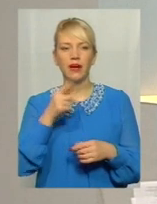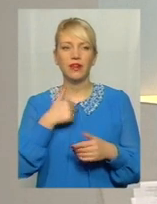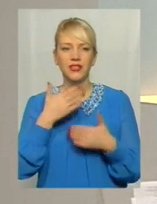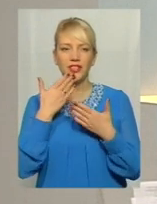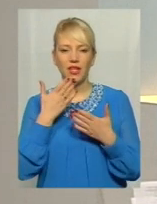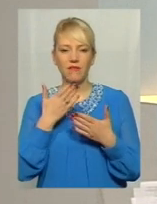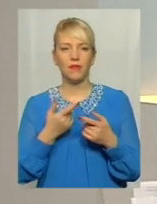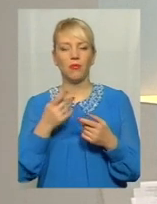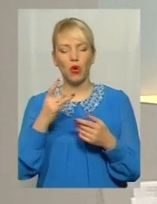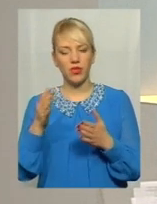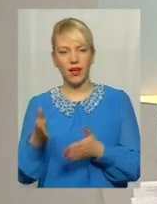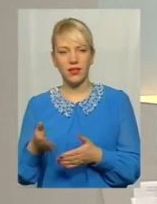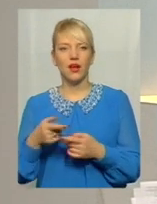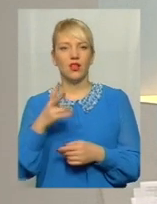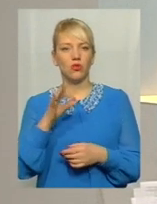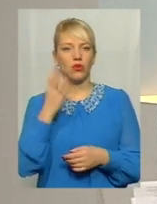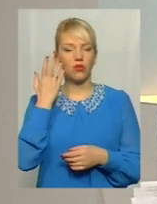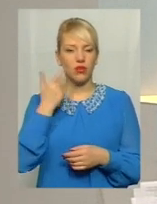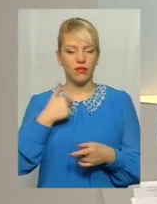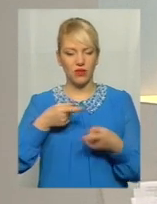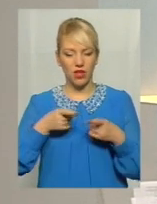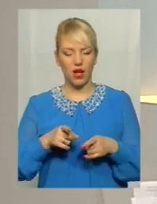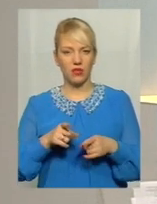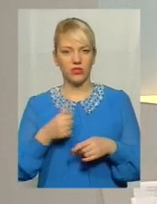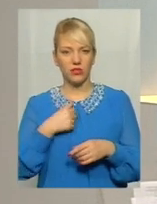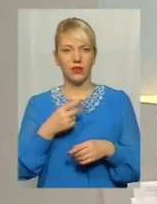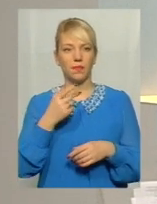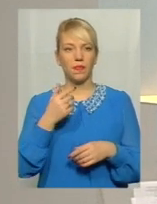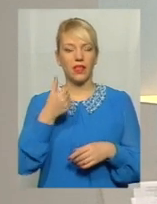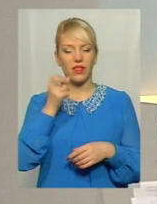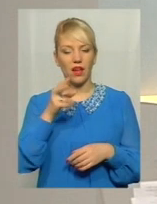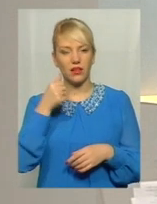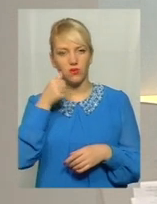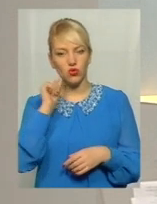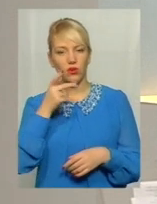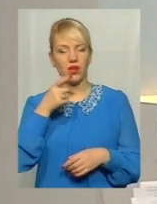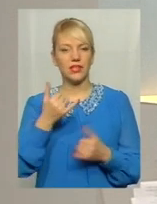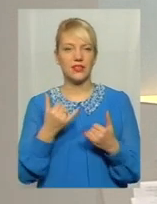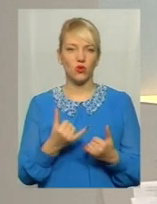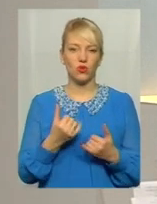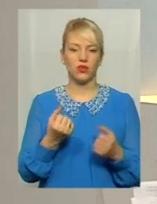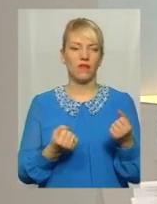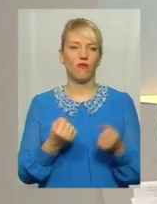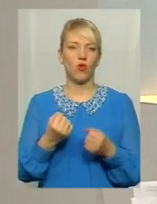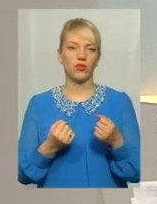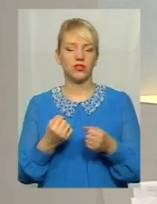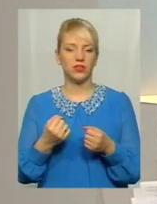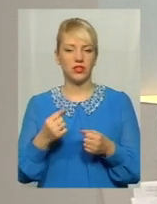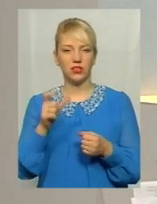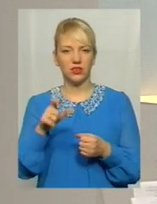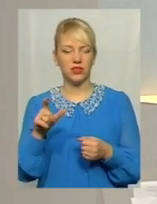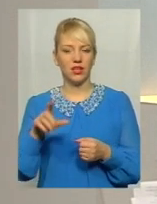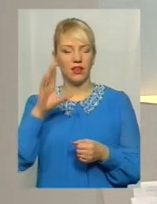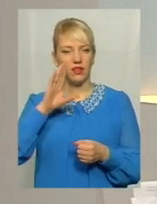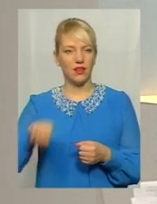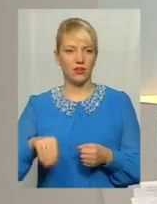в реальності, як вчора, так і сьогодні, водії маршруток транспорту нехтують нею. Так вже